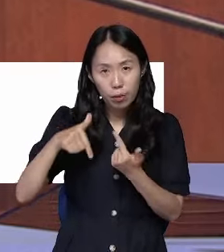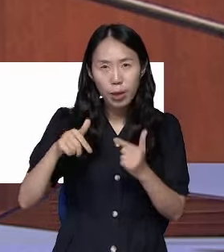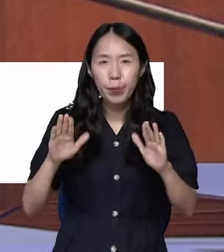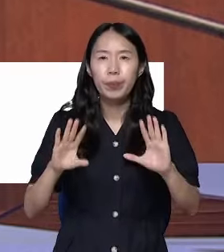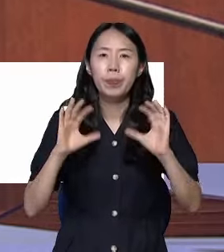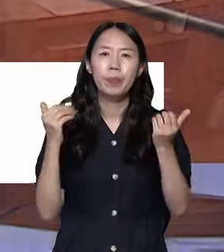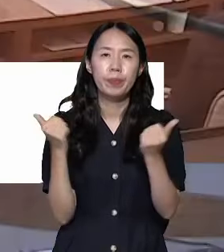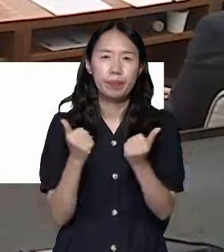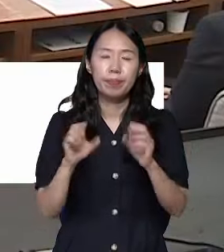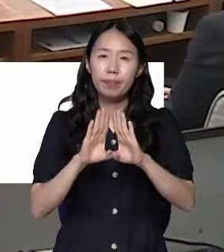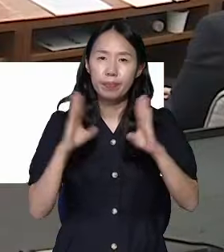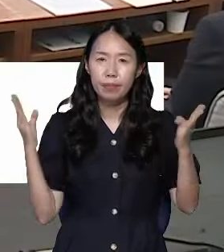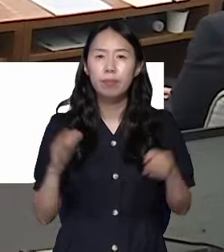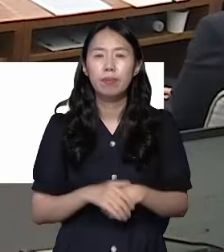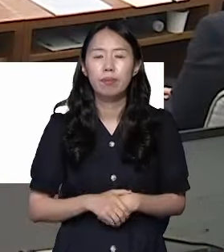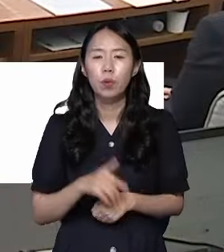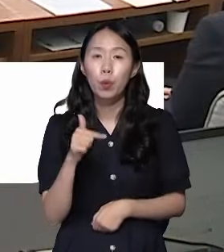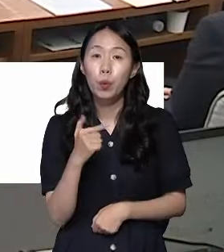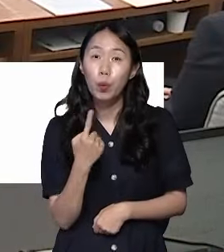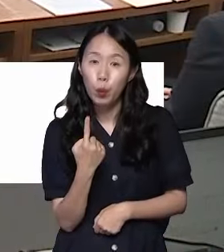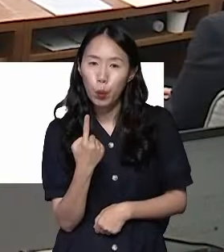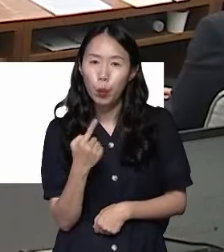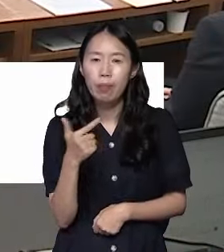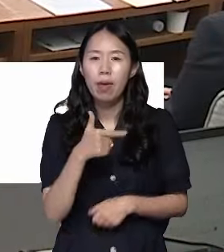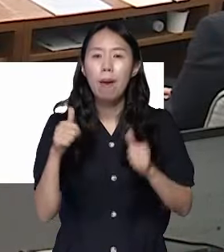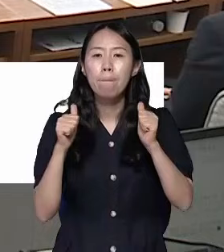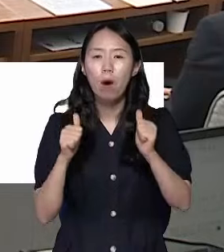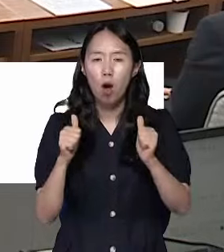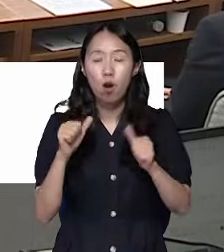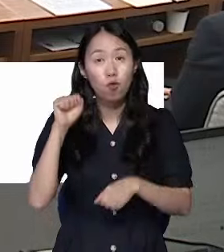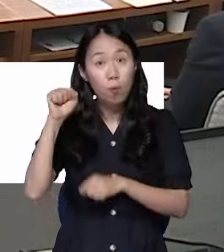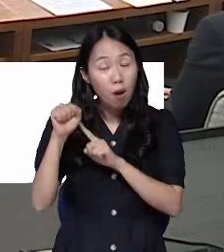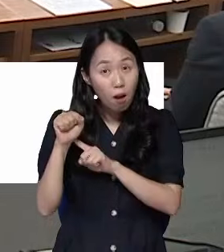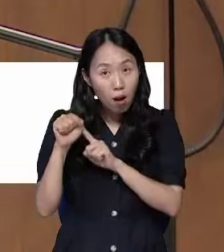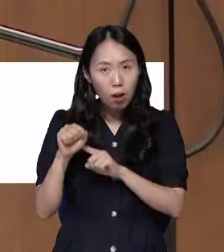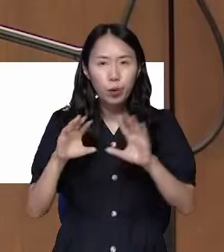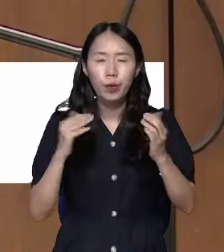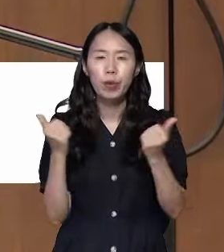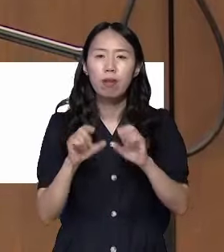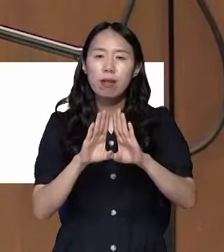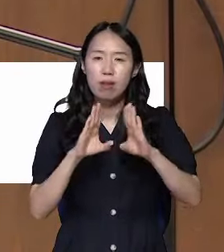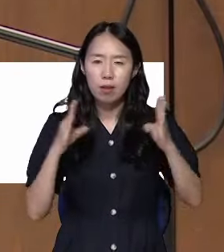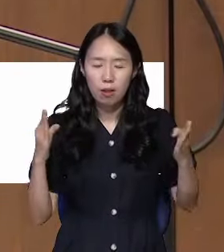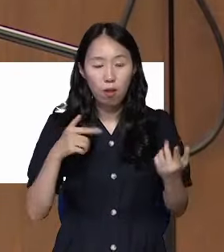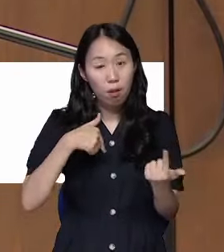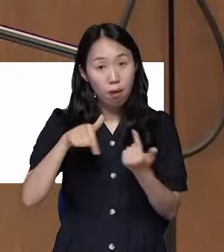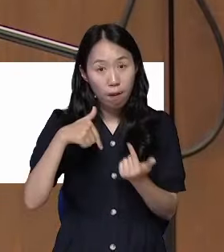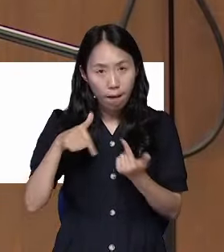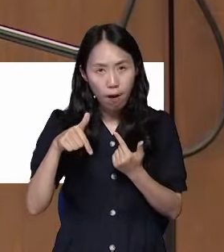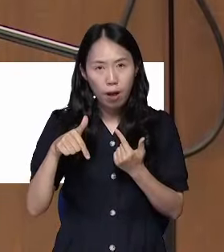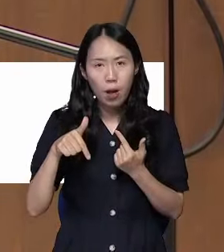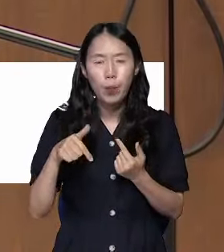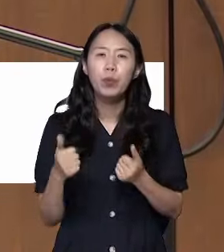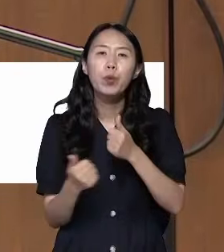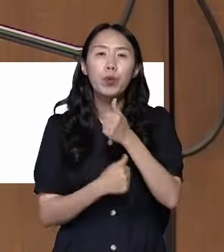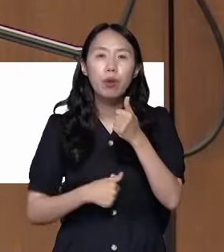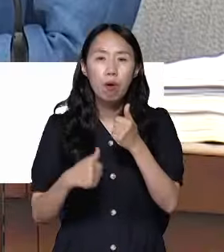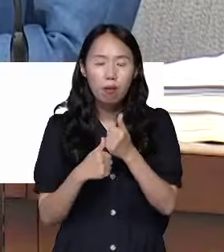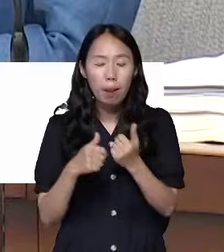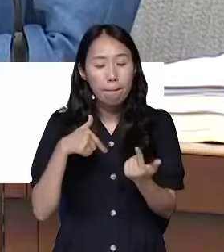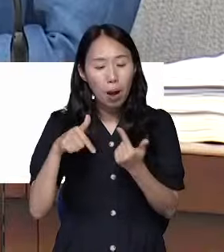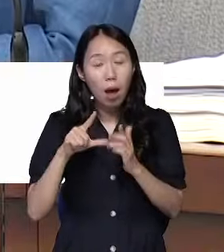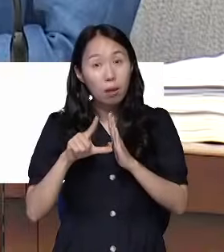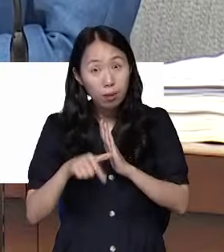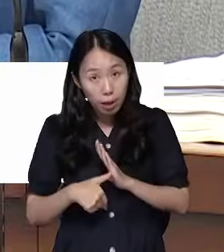국회에서 진행됐습니다. 노경필 대법관 후보자는 오늘 국회에서 열린 국회 인사청문 특별위원회